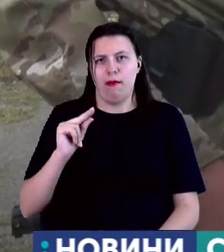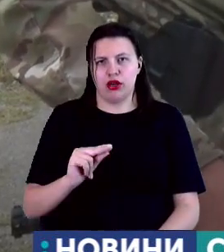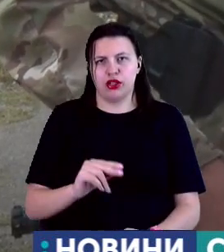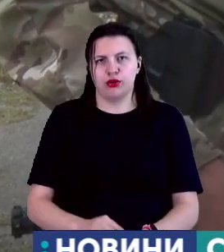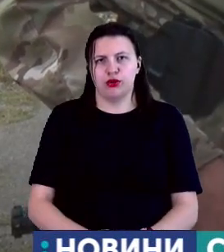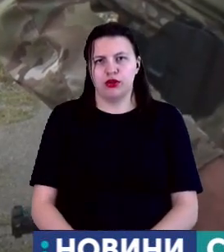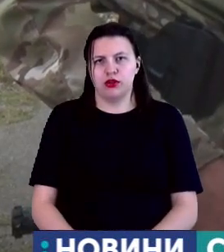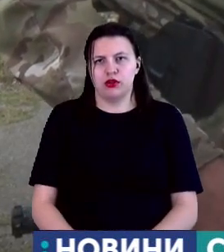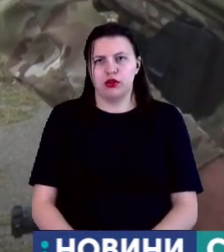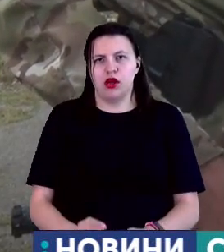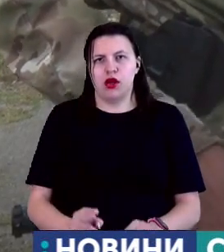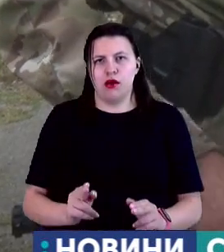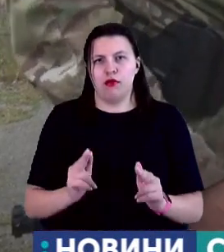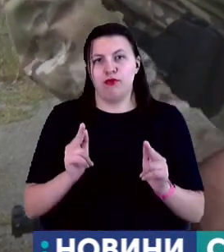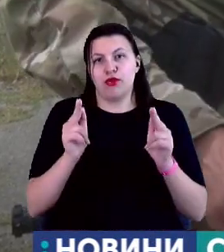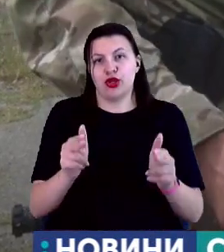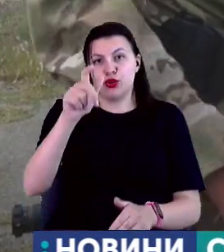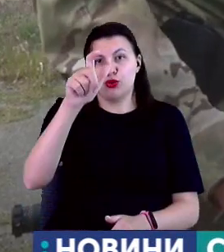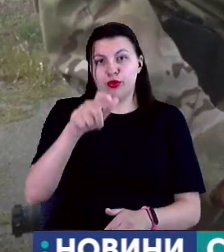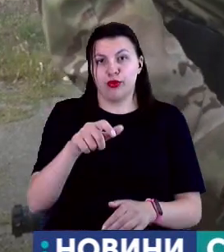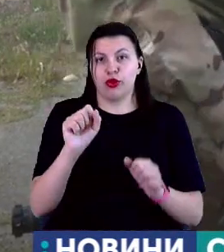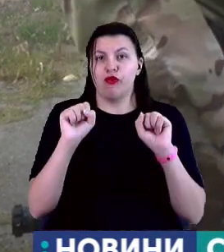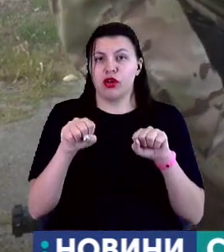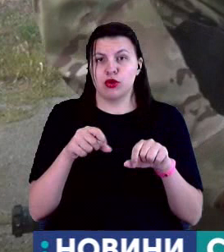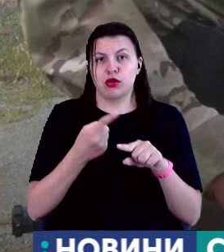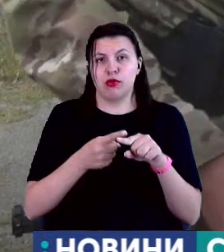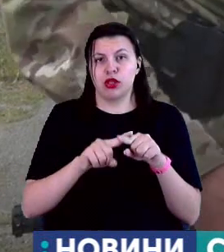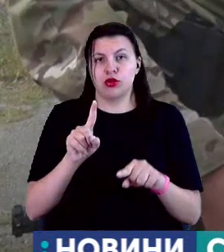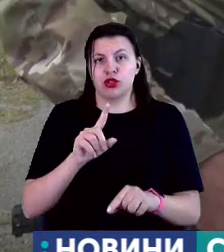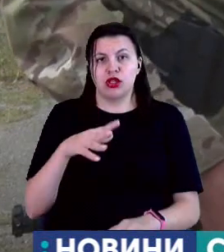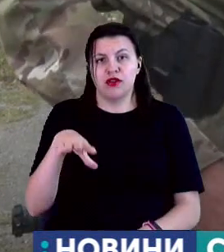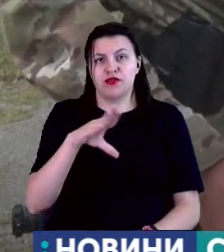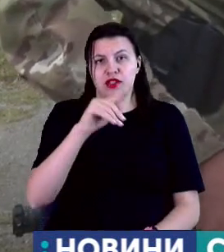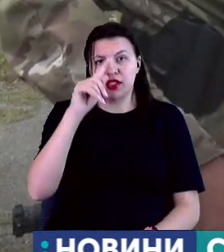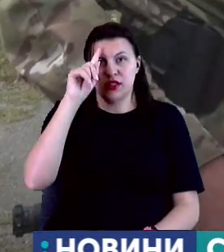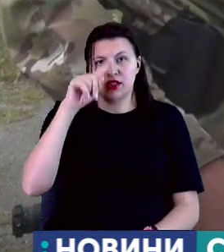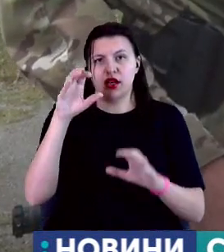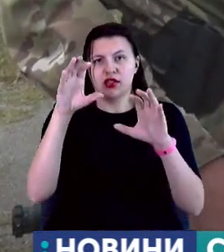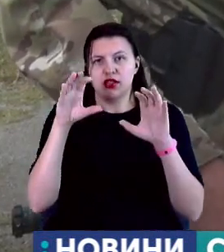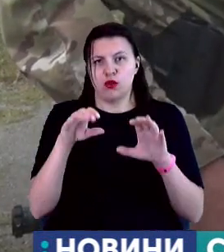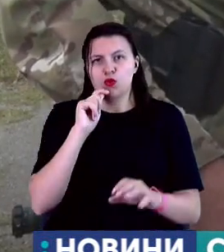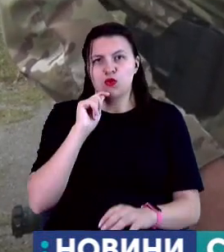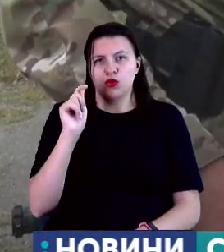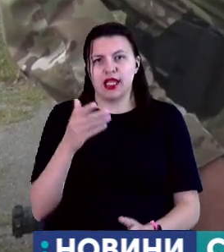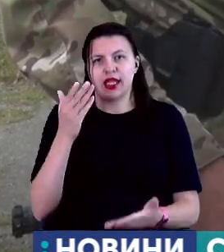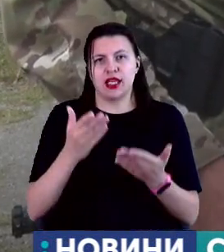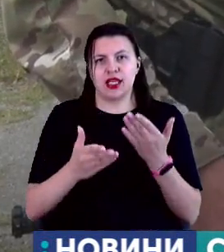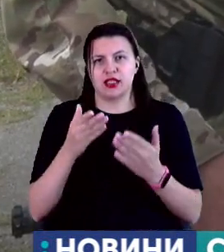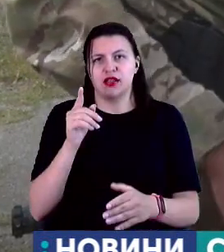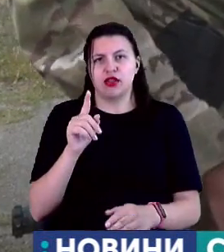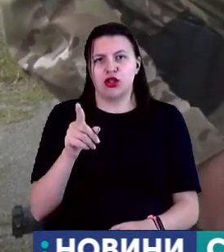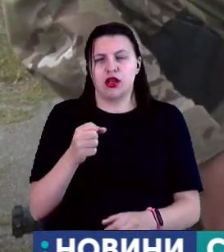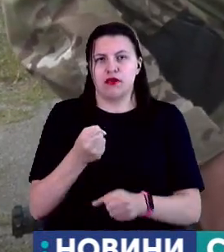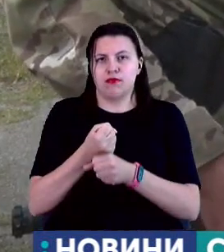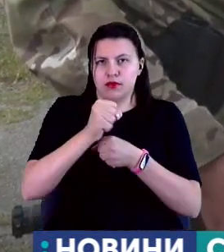преступнику, можливо, тому що всі знають закон України національної поліції, якщо ви приміняли якісь заходи примусу, то...